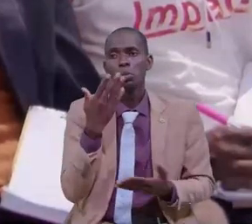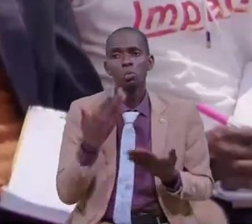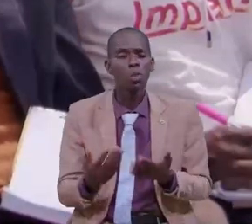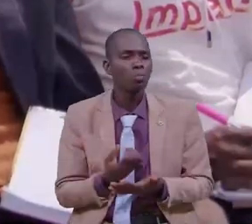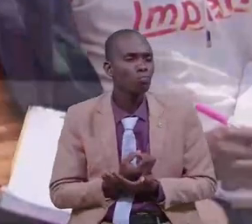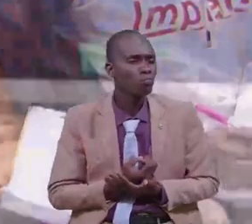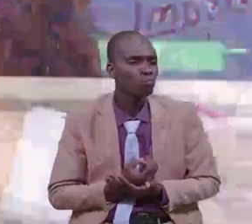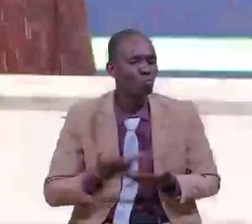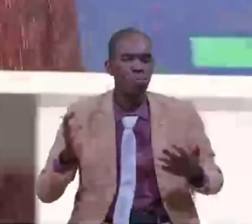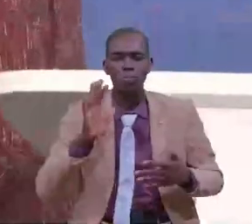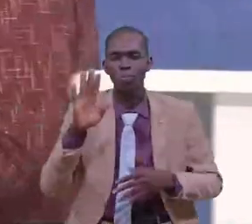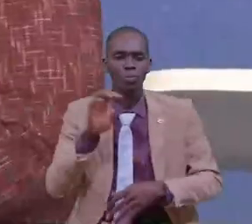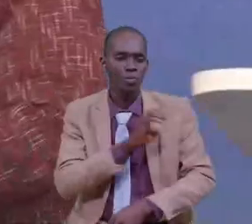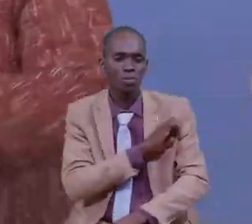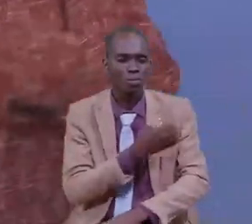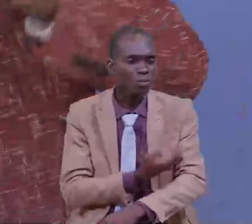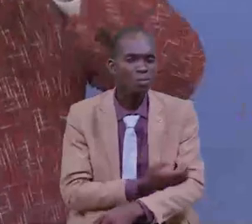Tu peux dépenser toute ton énergie.